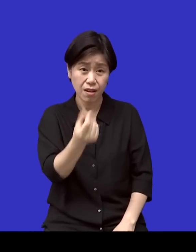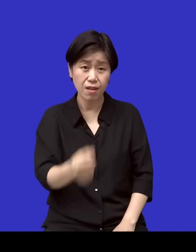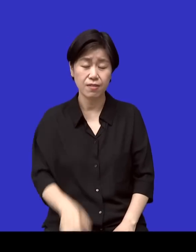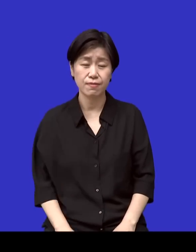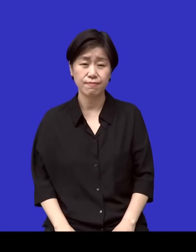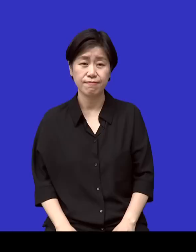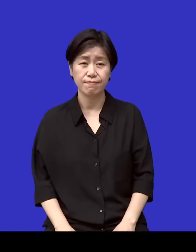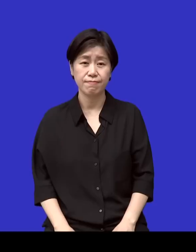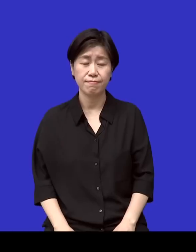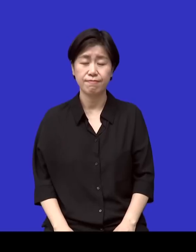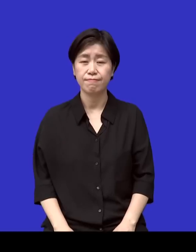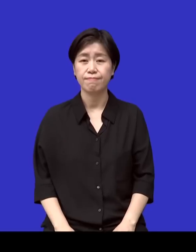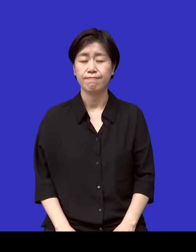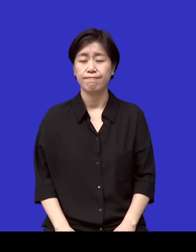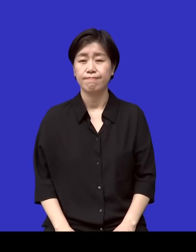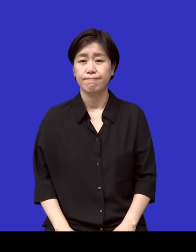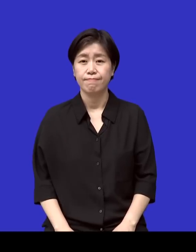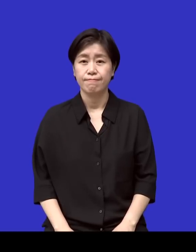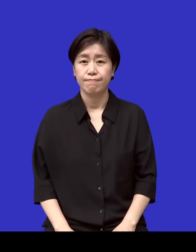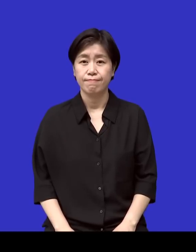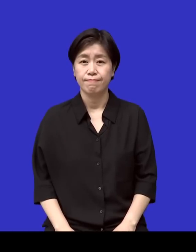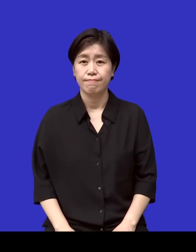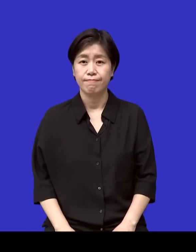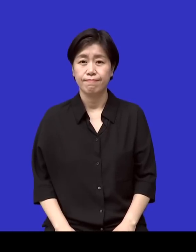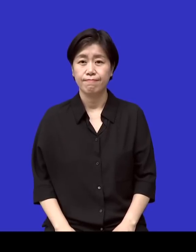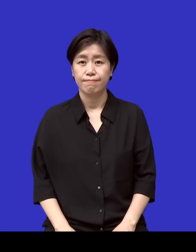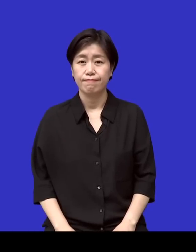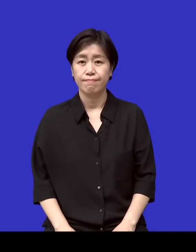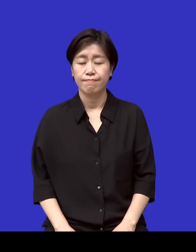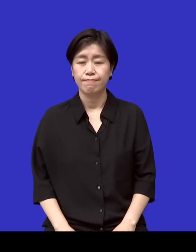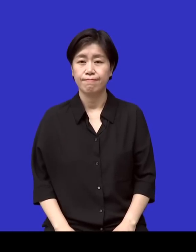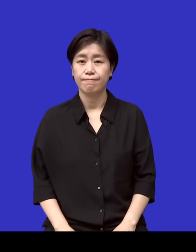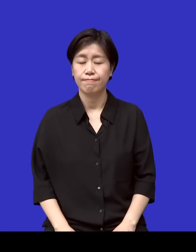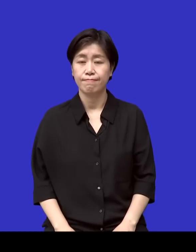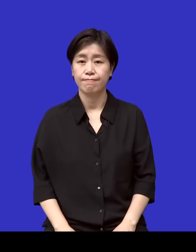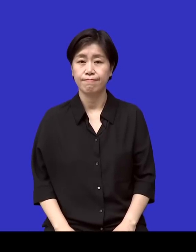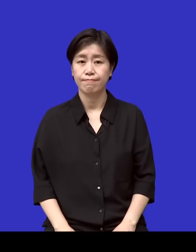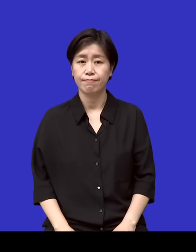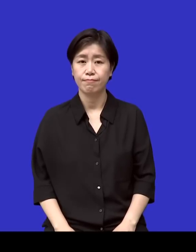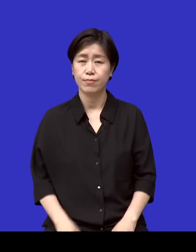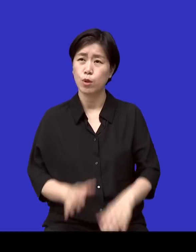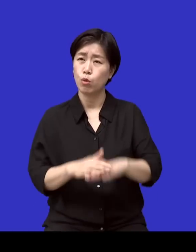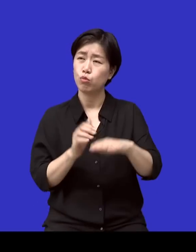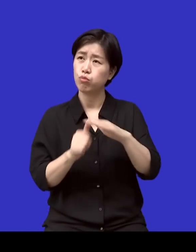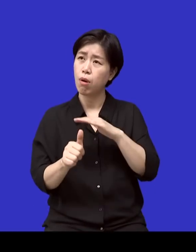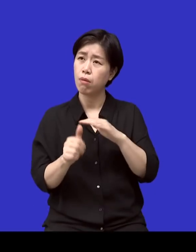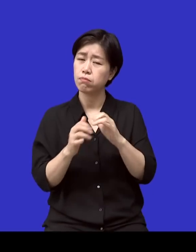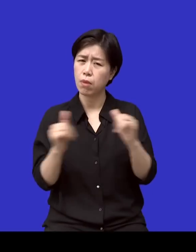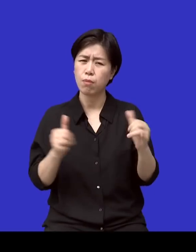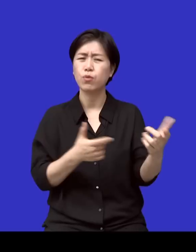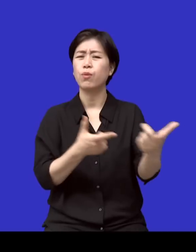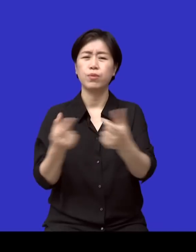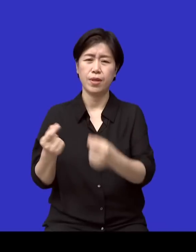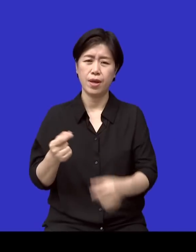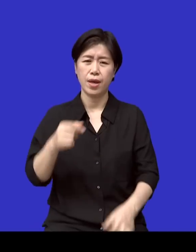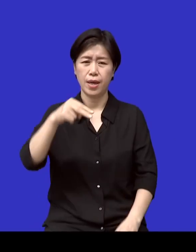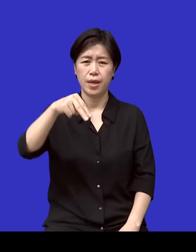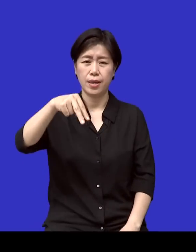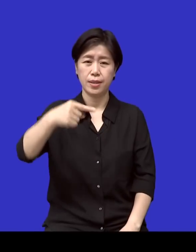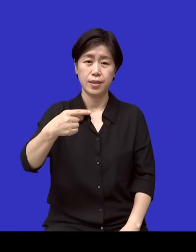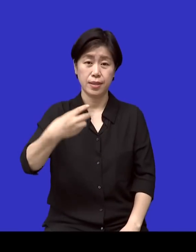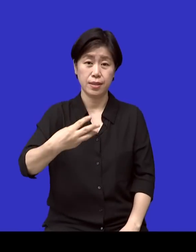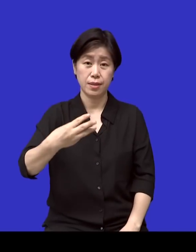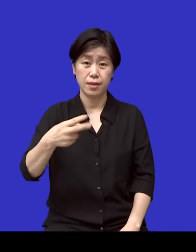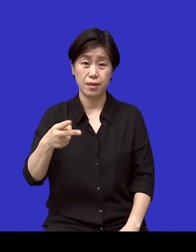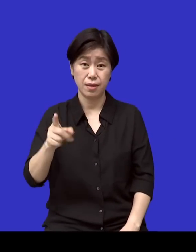부분에서도 어떤 일이 있었을까요? 뭐 정확하게 일 부분은 아니고 운동선수라 그러면 슬럼프는 한 번씩 오는 오죠, 것 같아요. 한 번